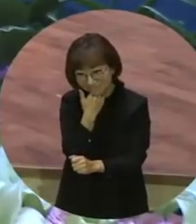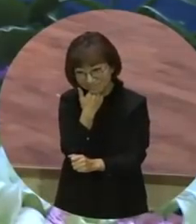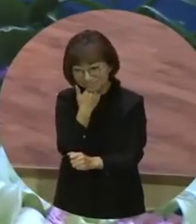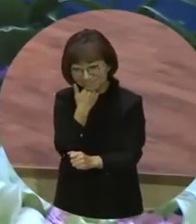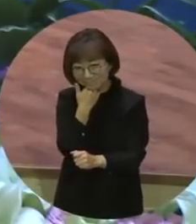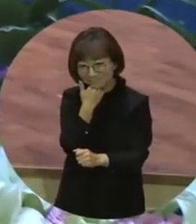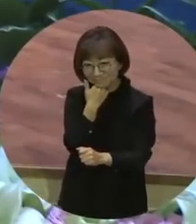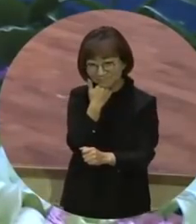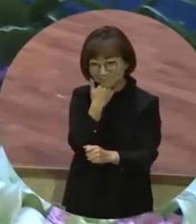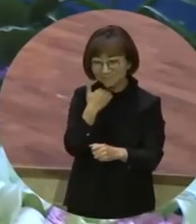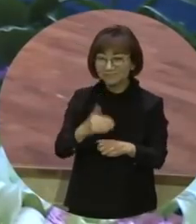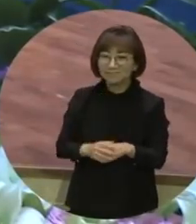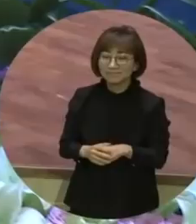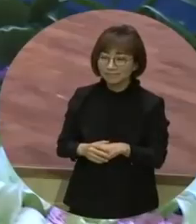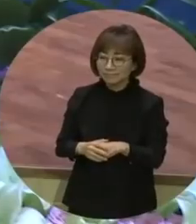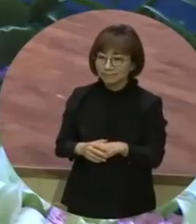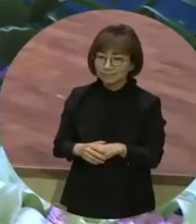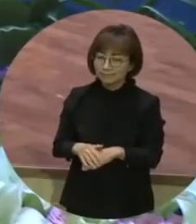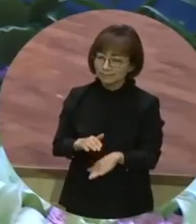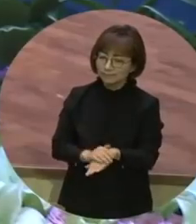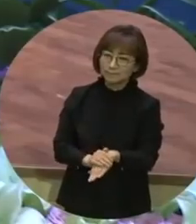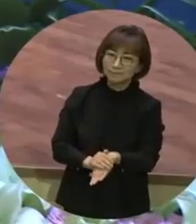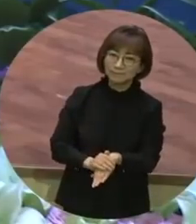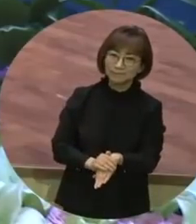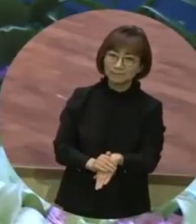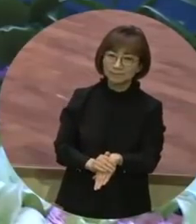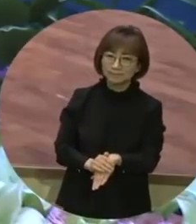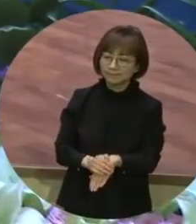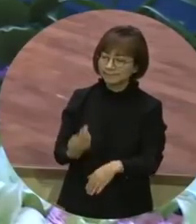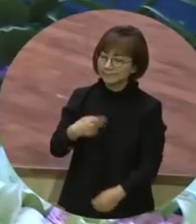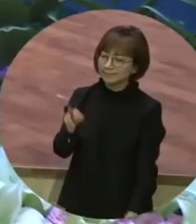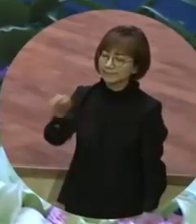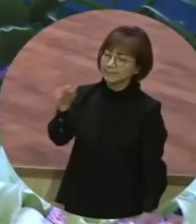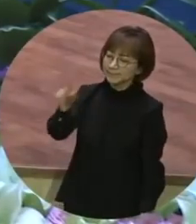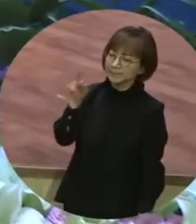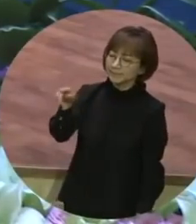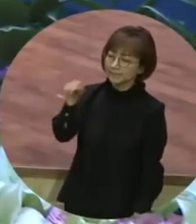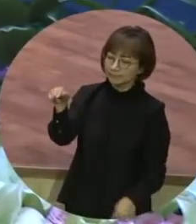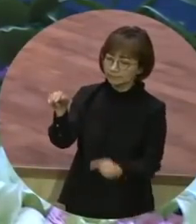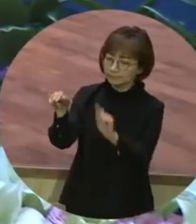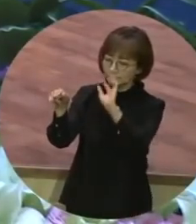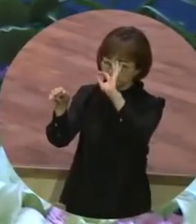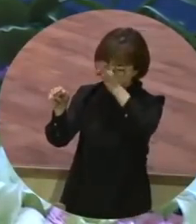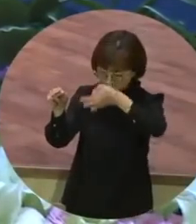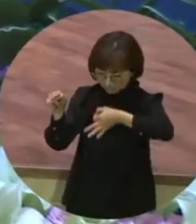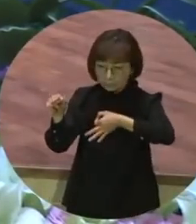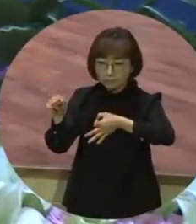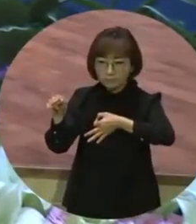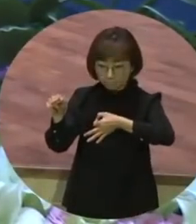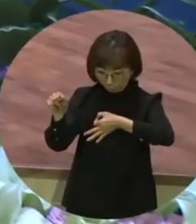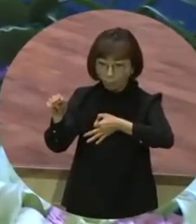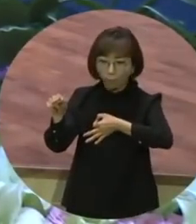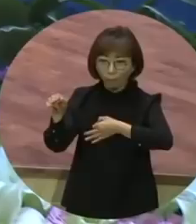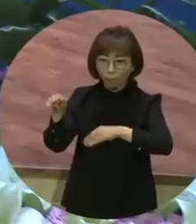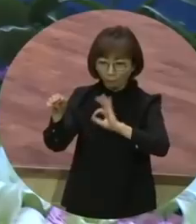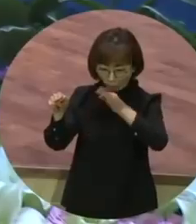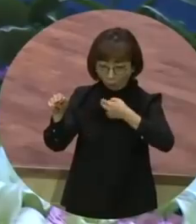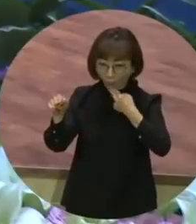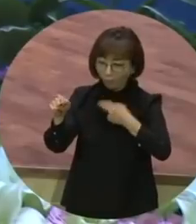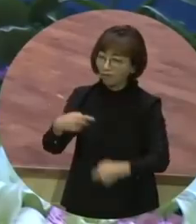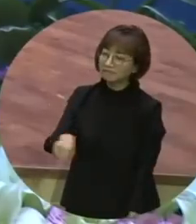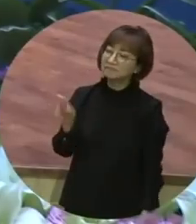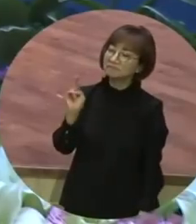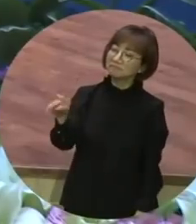막 하루하루에 다 끝내려고. 지 주제에 지는 안 그래놓고. 그러니까 막 그렇게 해요. 여러분,